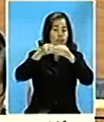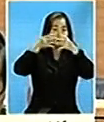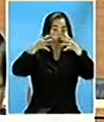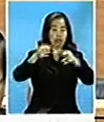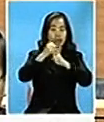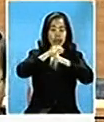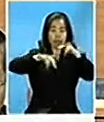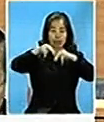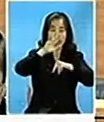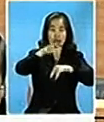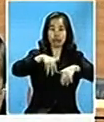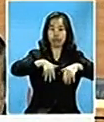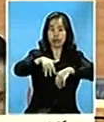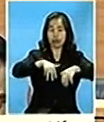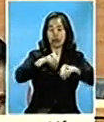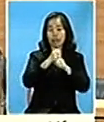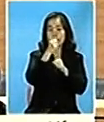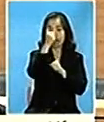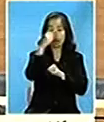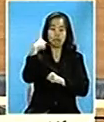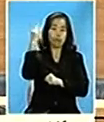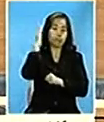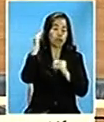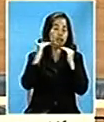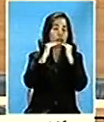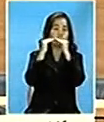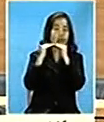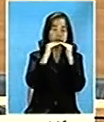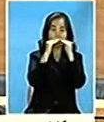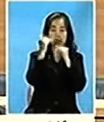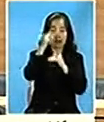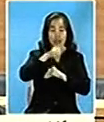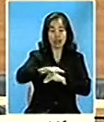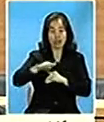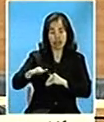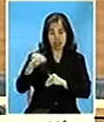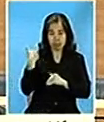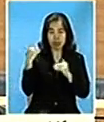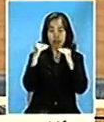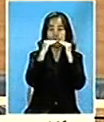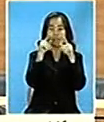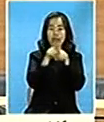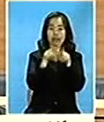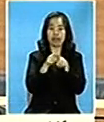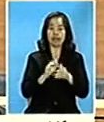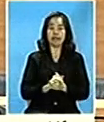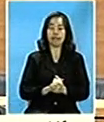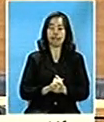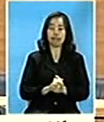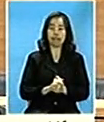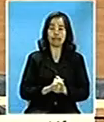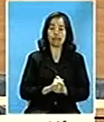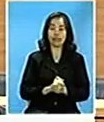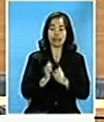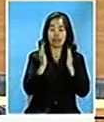ลเรื่องทุกสุขดิบของผู้หญิงและผู้ชายพร้อมๆกันและสตรีและเด็กด้วยนะคะคราวนี้ความ